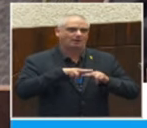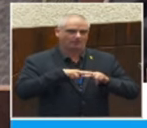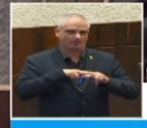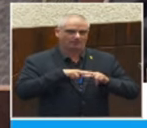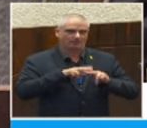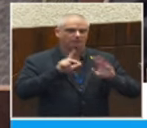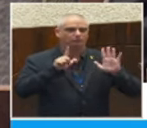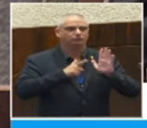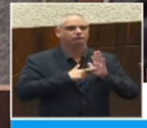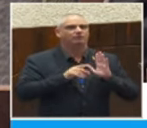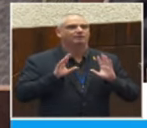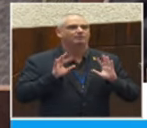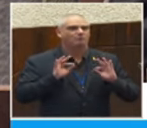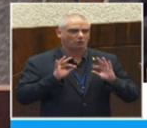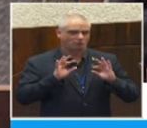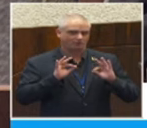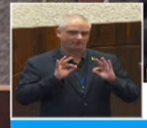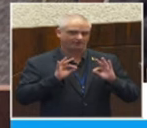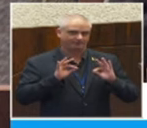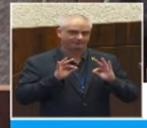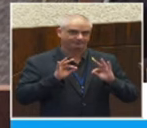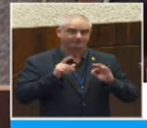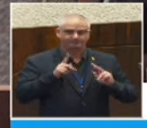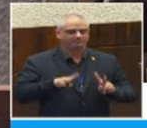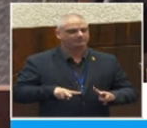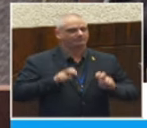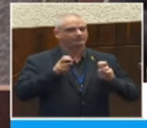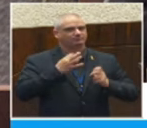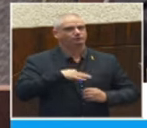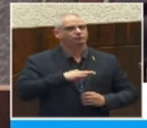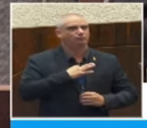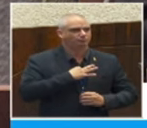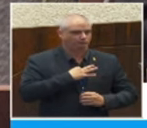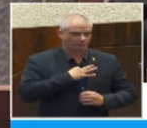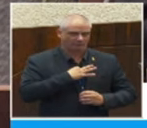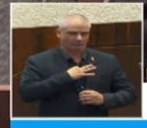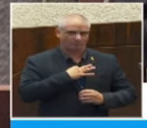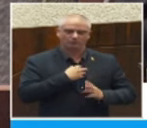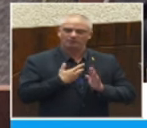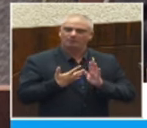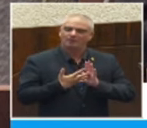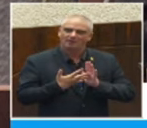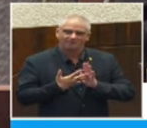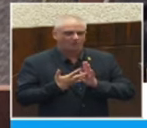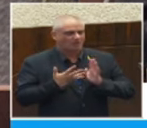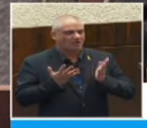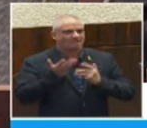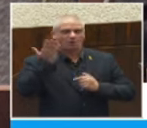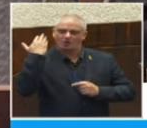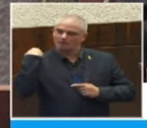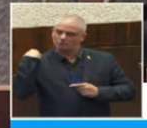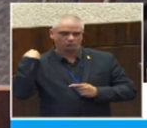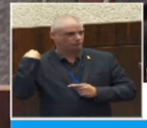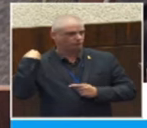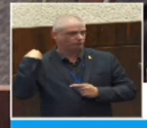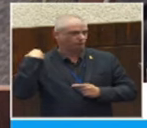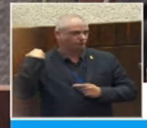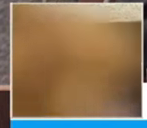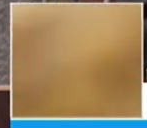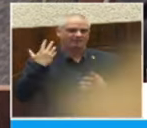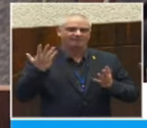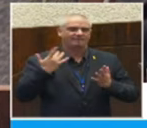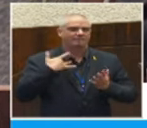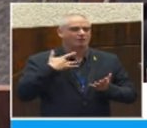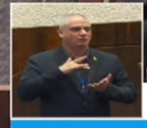באוקטובר, וזאת הזדמנות עבורנו לבדוק איפה היינו אז והיכן